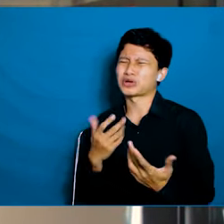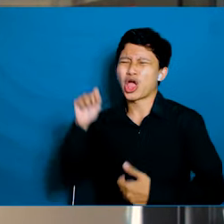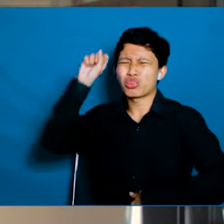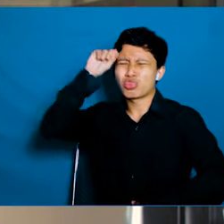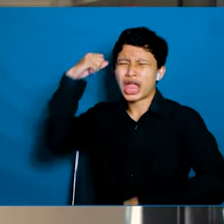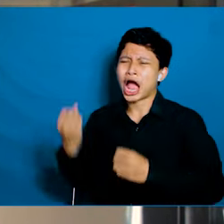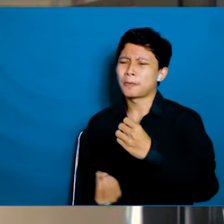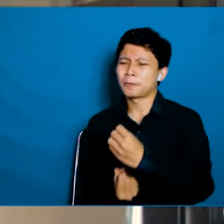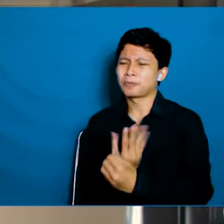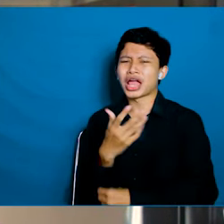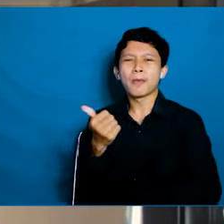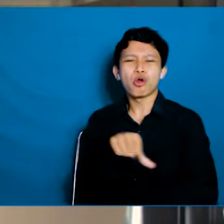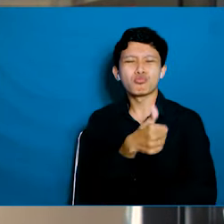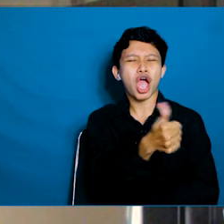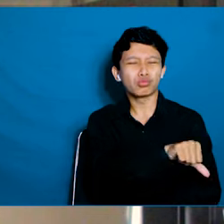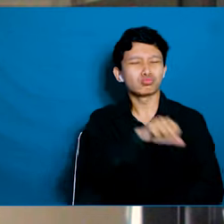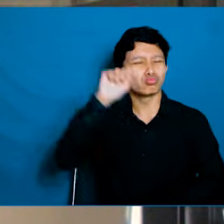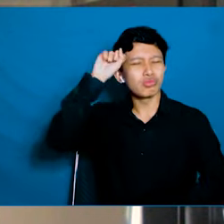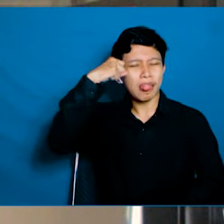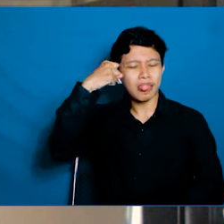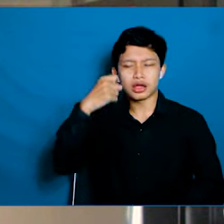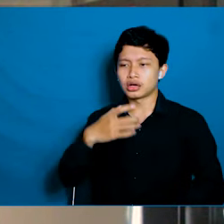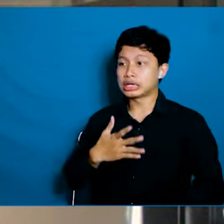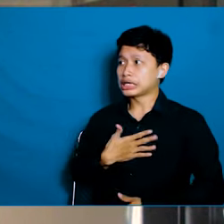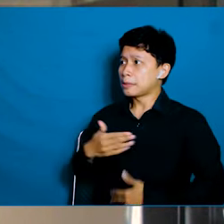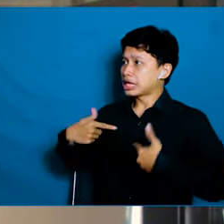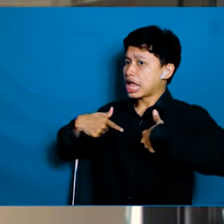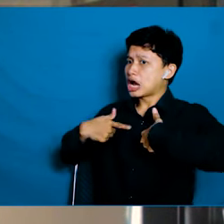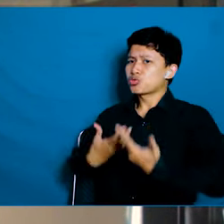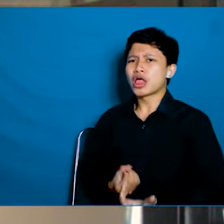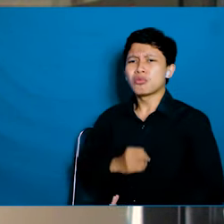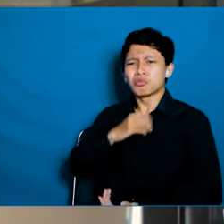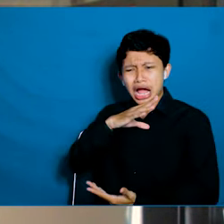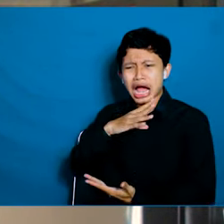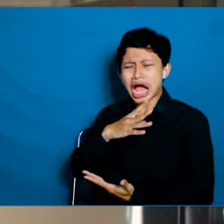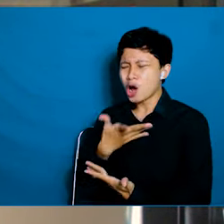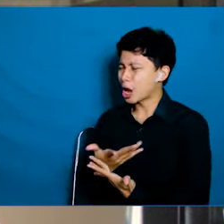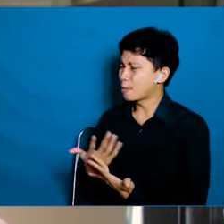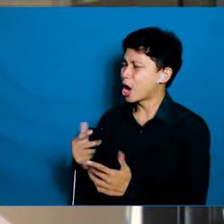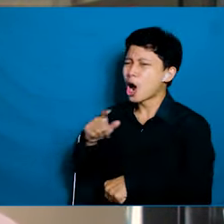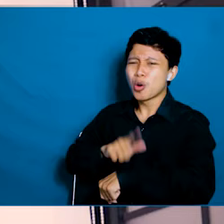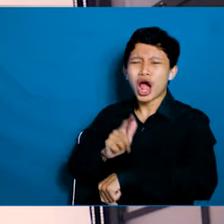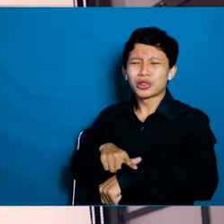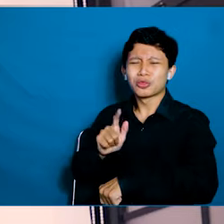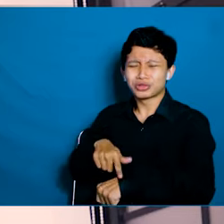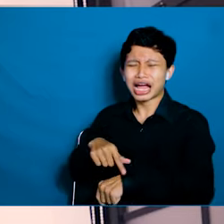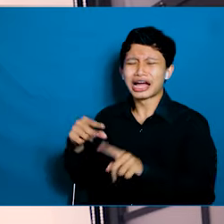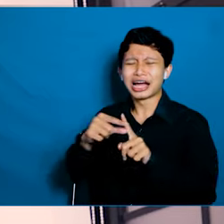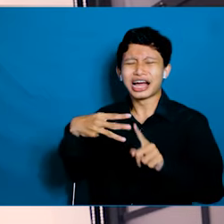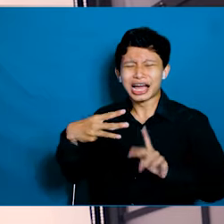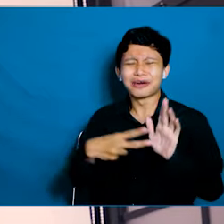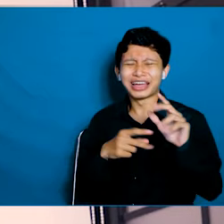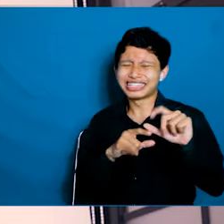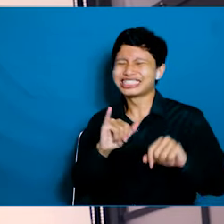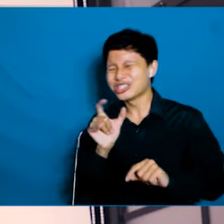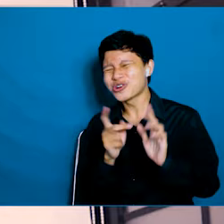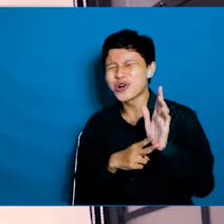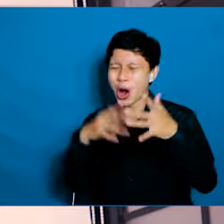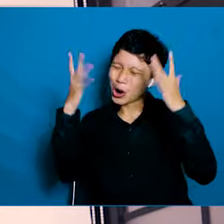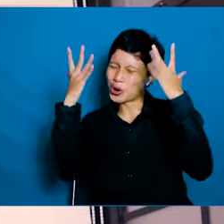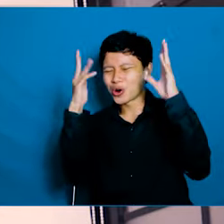akan muncul-muncul lagi. Sebetulnya saya itu sudah mestinya sudah pensiun ya sebetulnya. Oke. Tapi ya